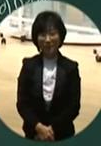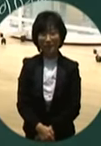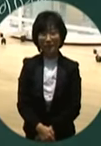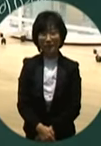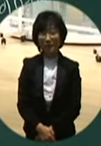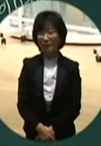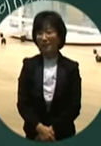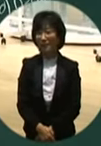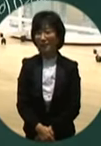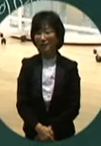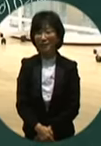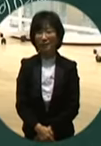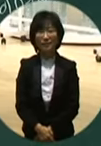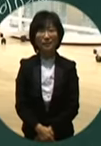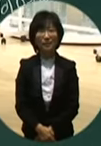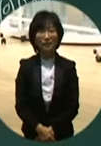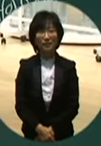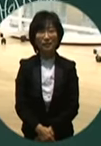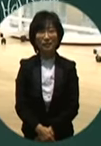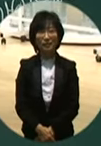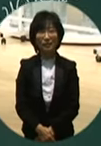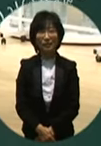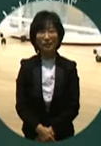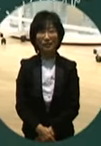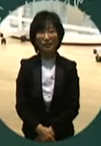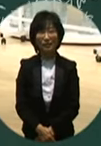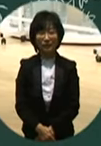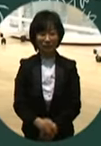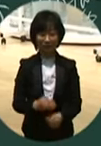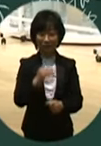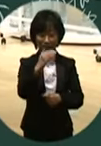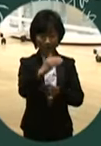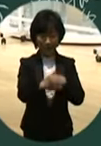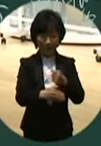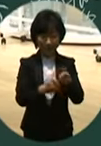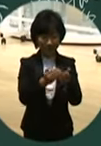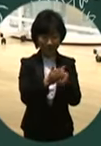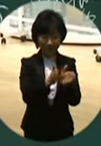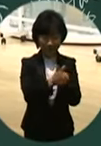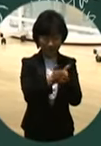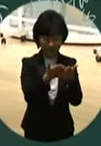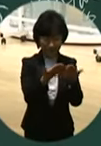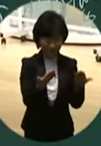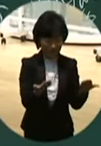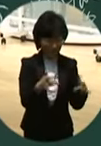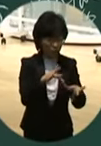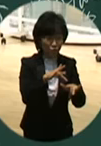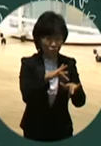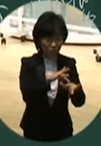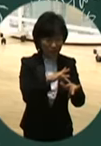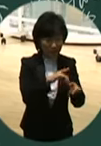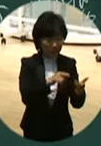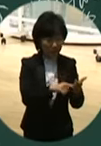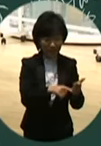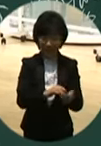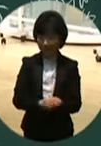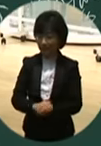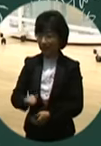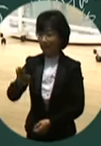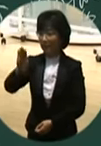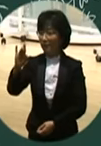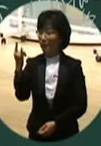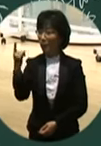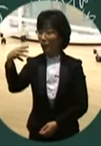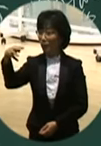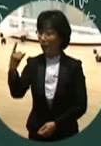있는 그 귀신 얘기, 그 다음에 베레아에 사는 귀신 얘기를 구분 못하면요 신학 공부 새로 해야 돼요. If